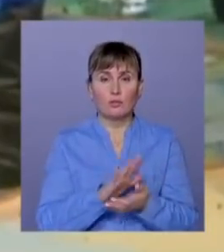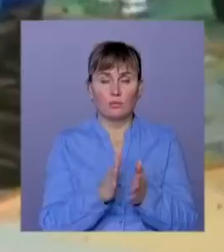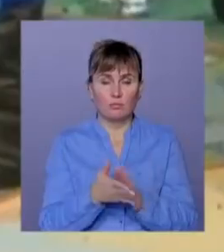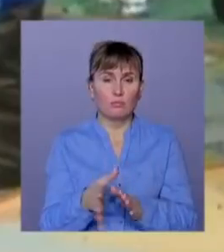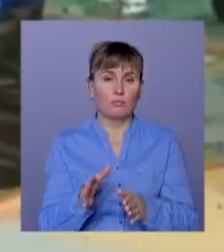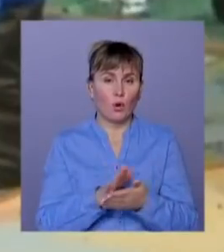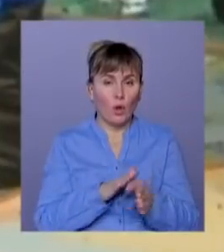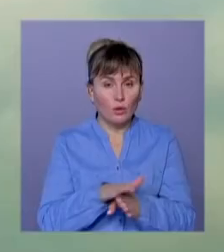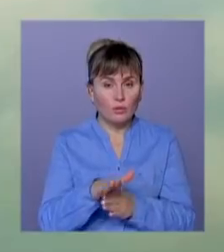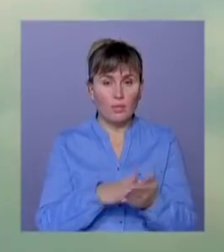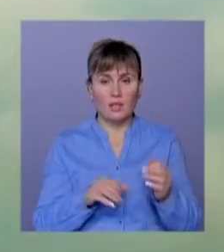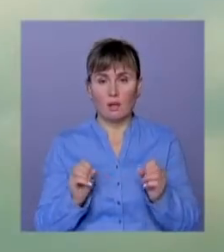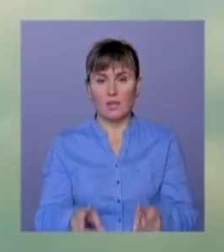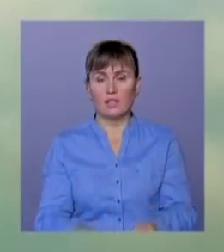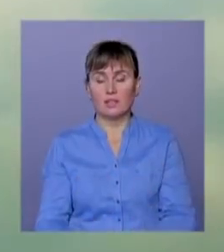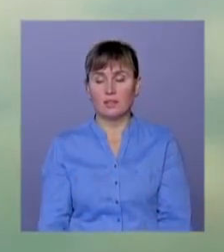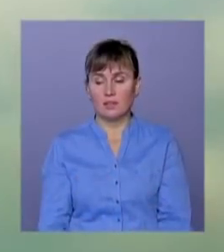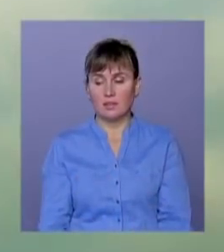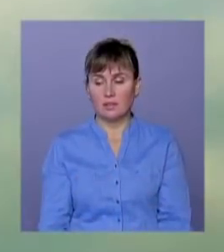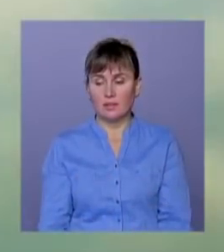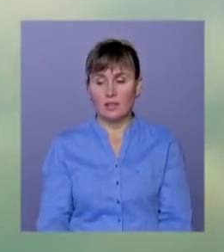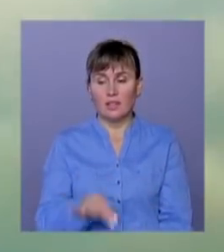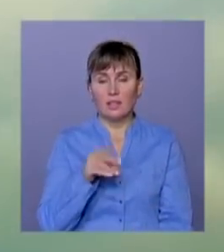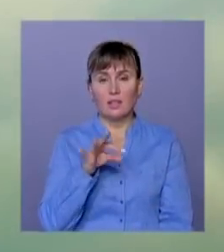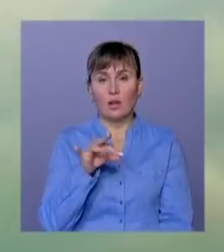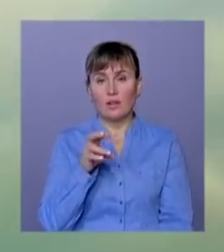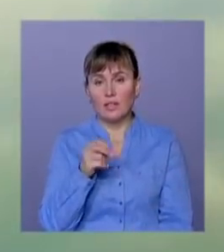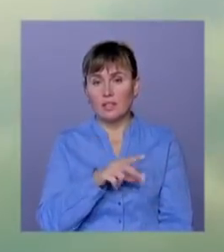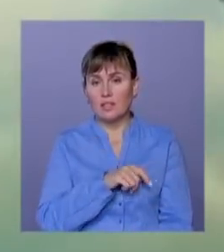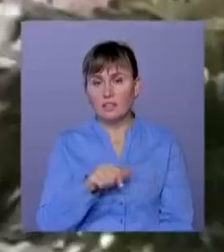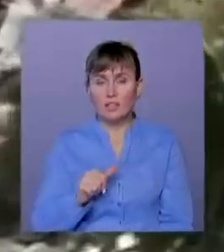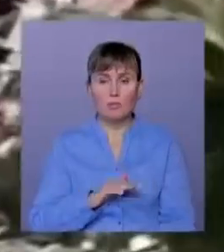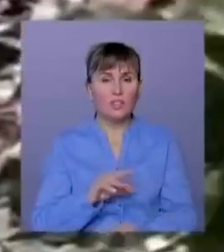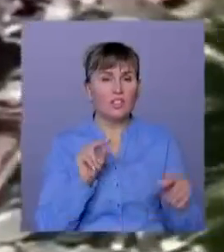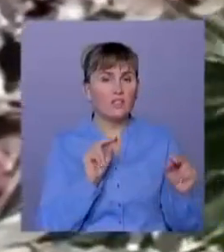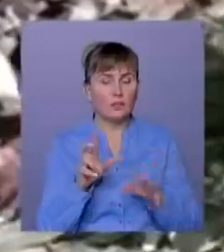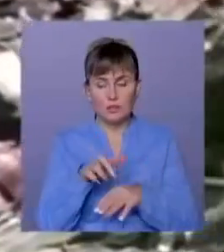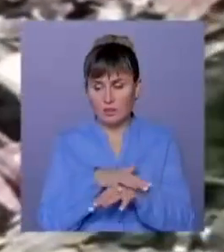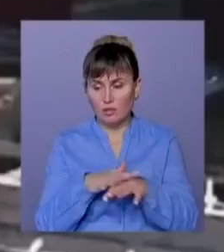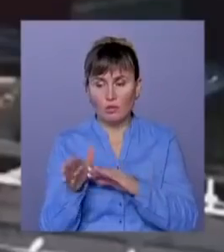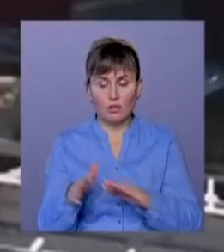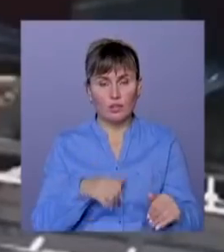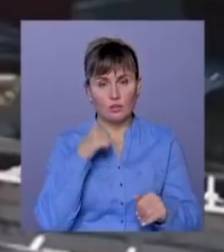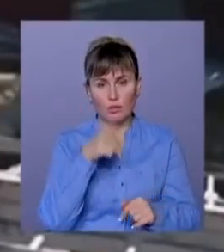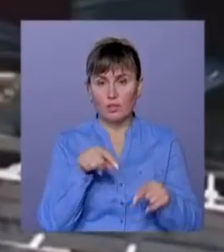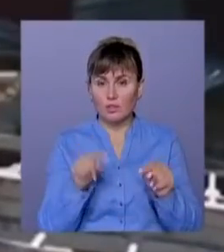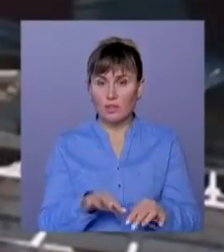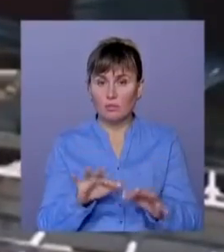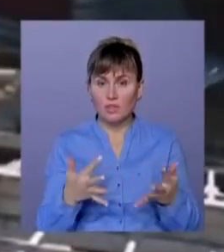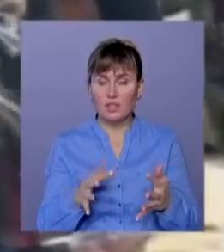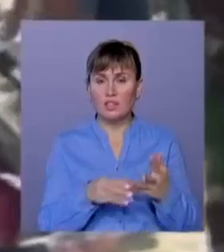полностью безопасная. Индонезию можно назвать одной из самых невезучих стран уходящего года. Здесь